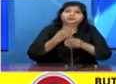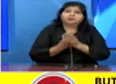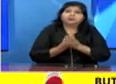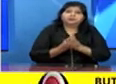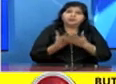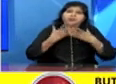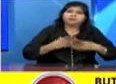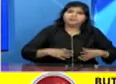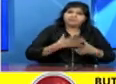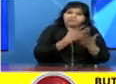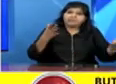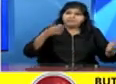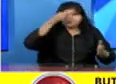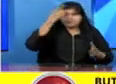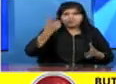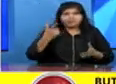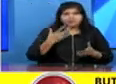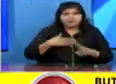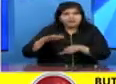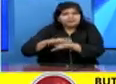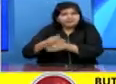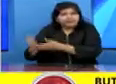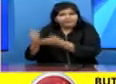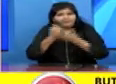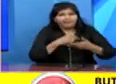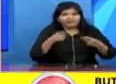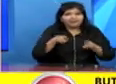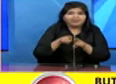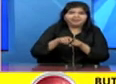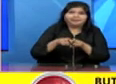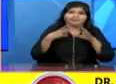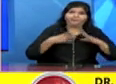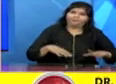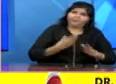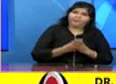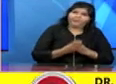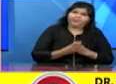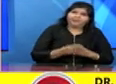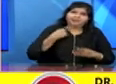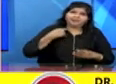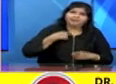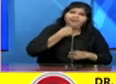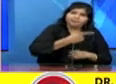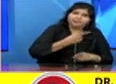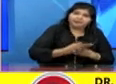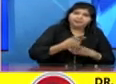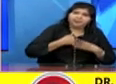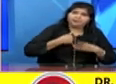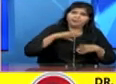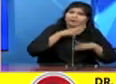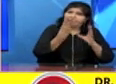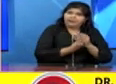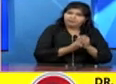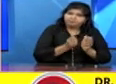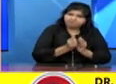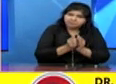जीवन का सबसे बड़ा सेवा का काम उनके जिम्मे आया है, ये भाव बनता है सबको। हाँ जी सर, बिल्कुल बनता है। हम अपनी टीम को